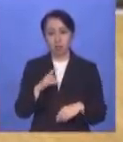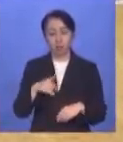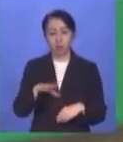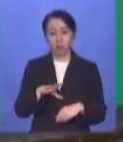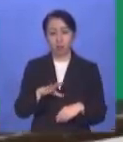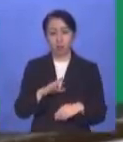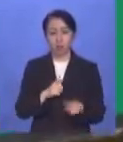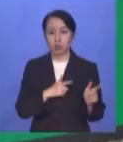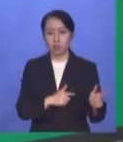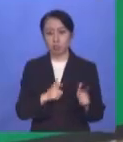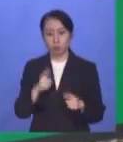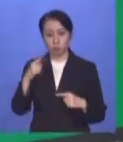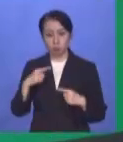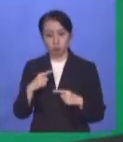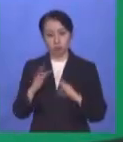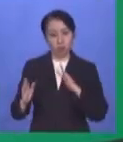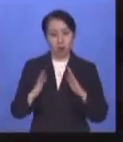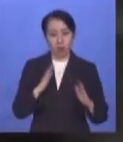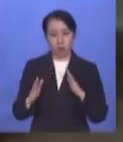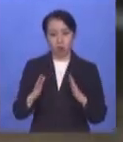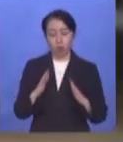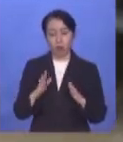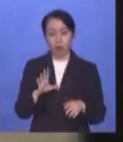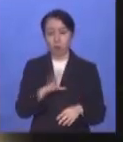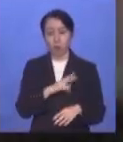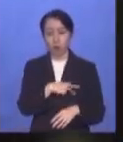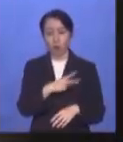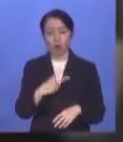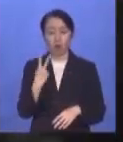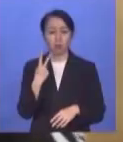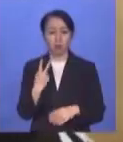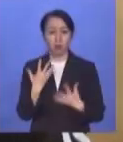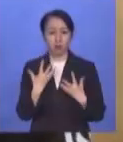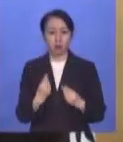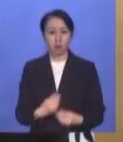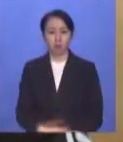своим изготовленным механизмом. На его конструирование ушло 2 дня.